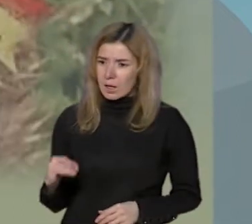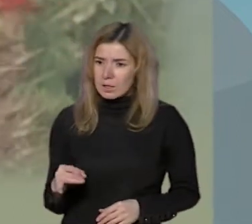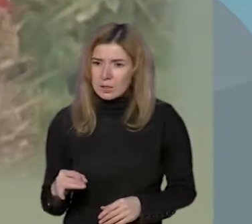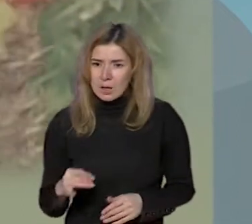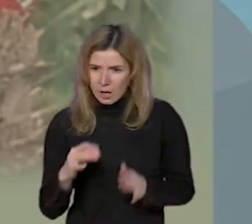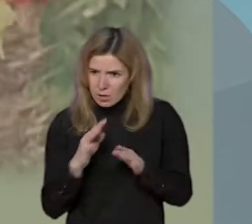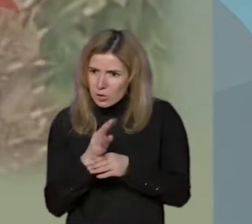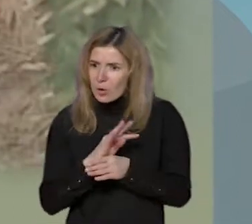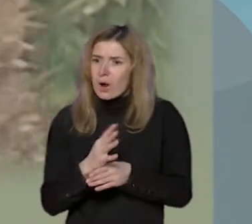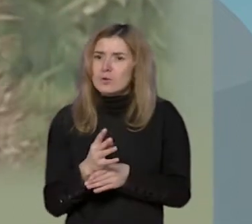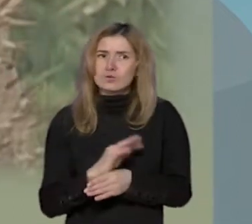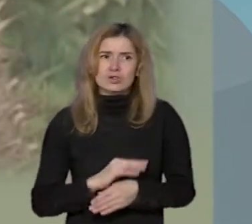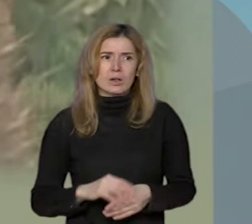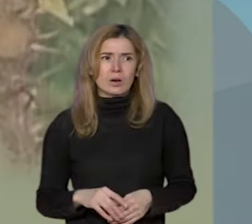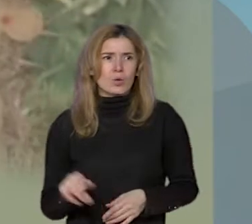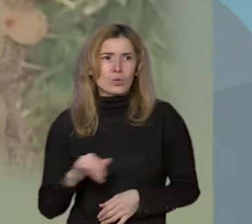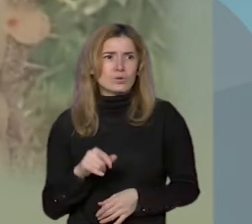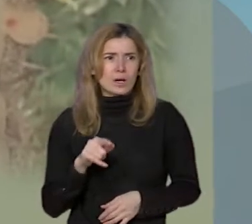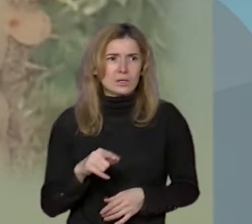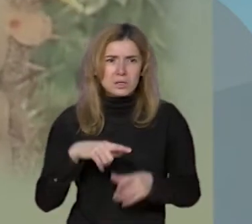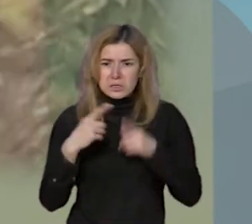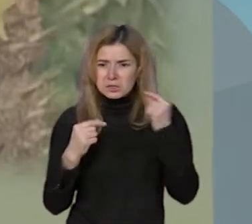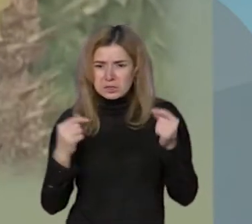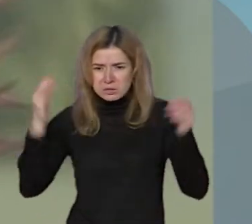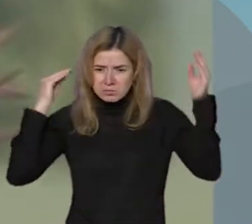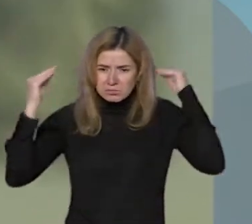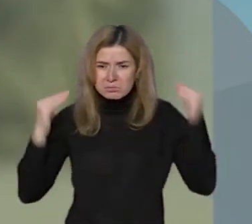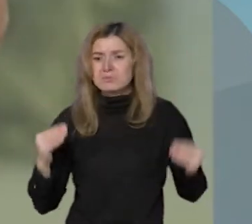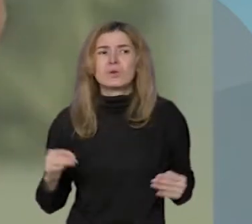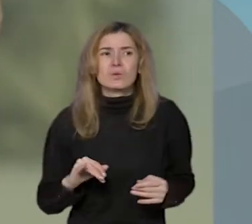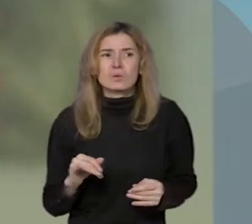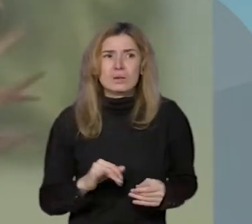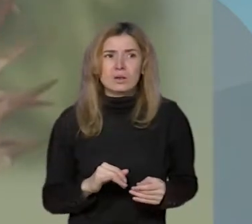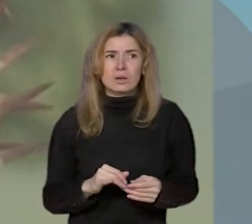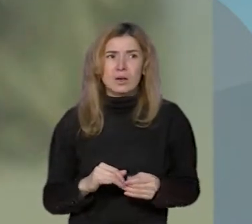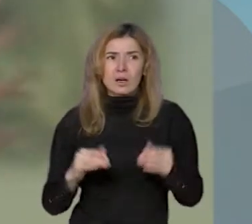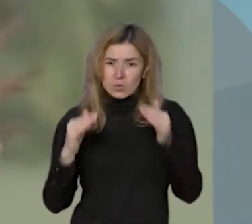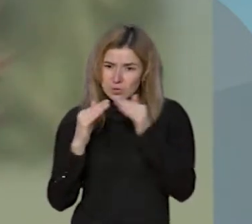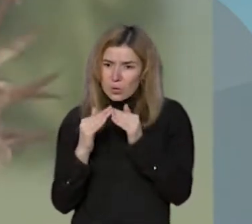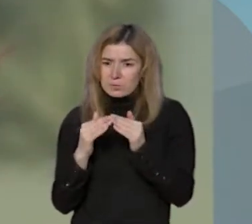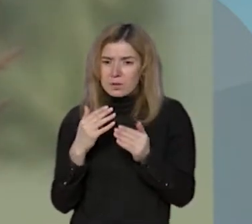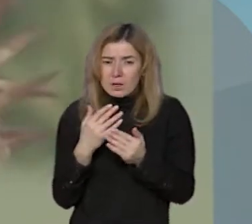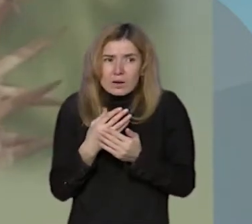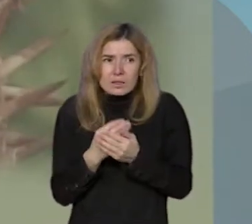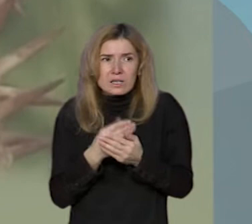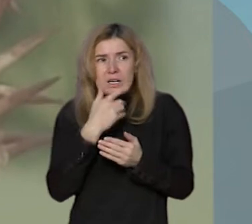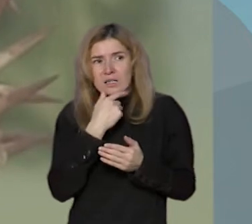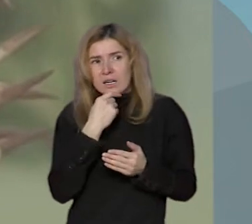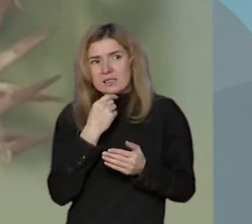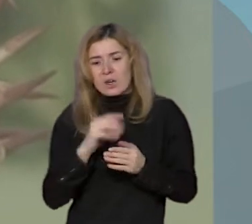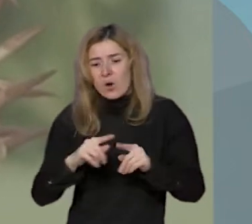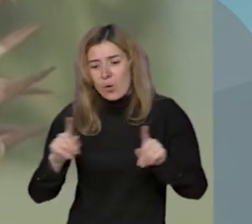следить. Эй, колючка, ты куда это листики несешь? В домик хочу из